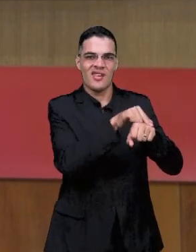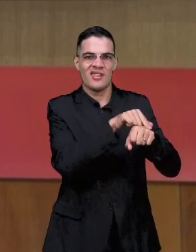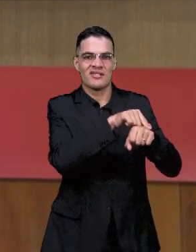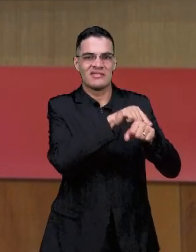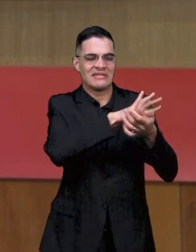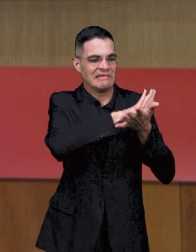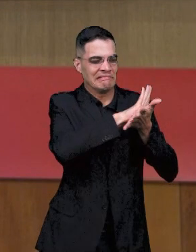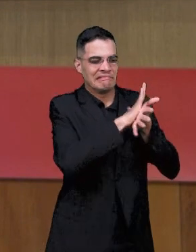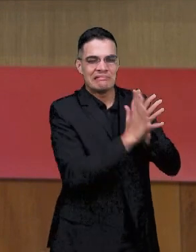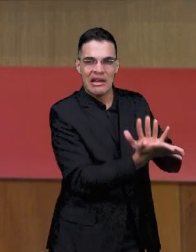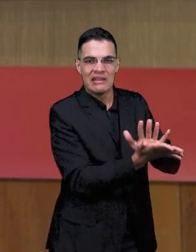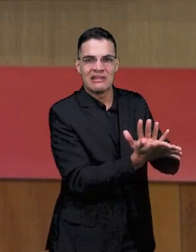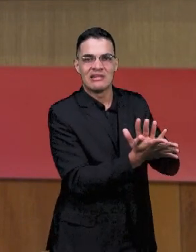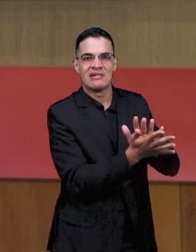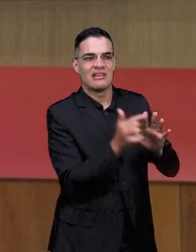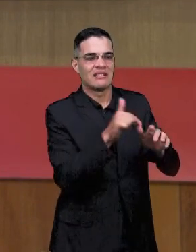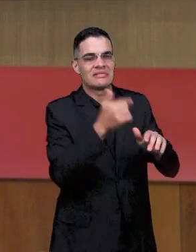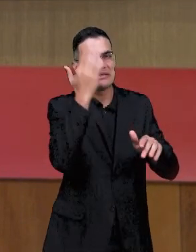Неемия услышал